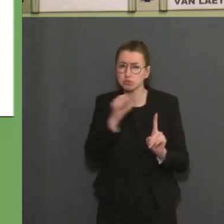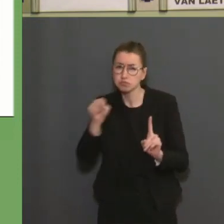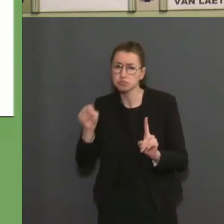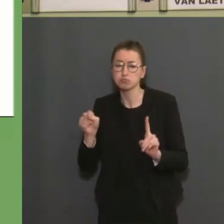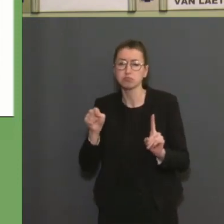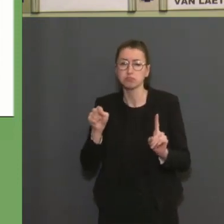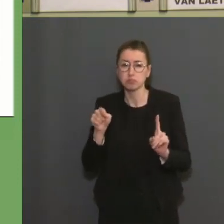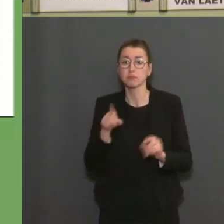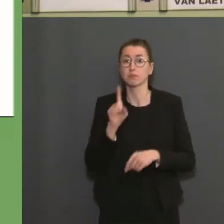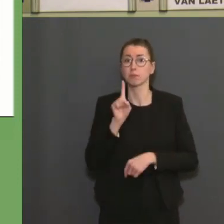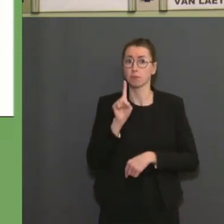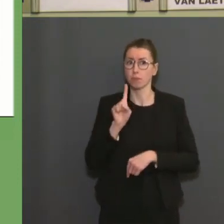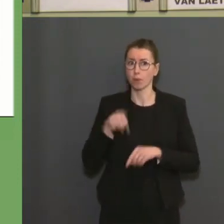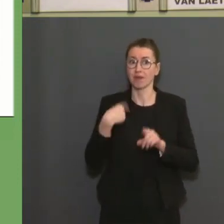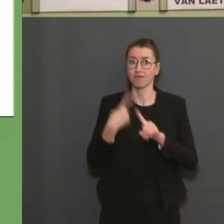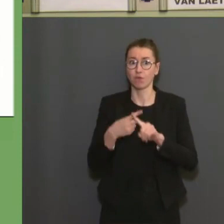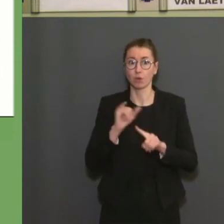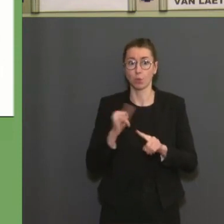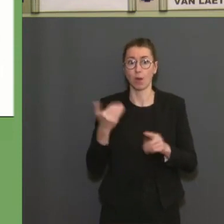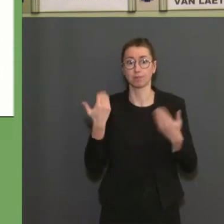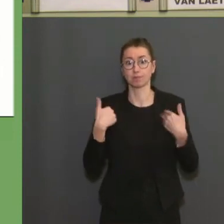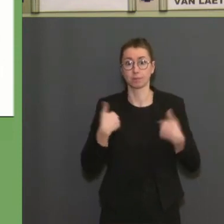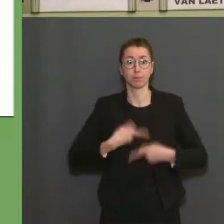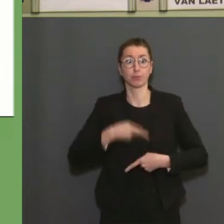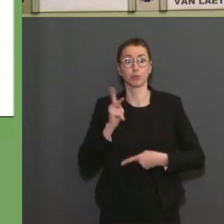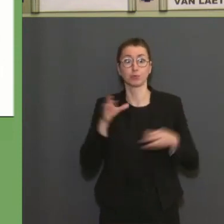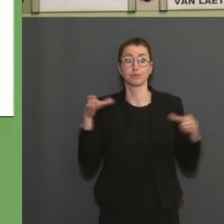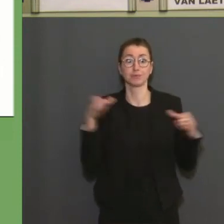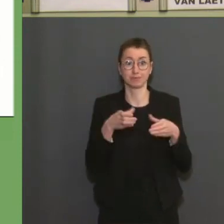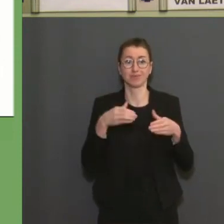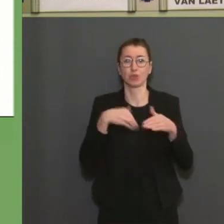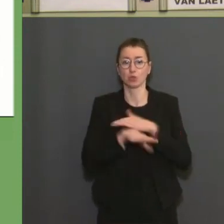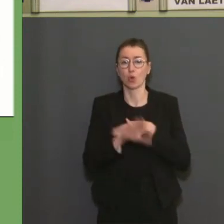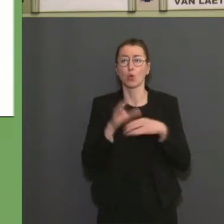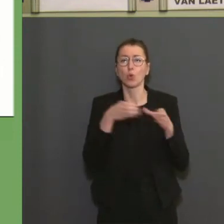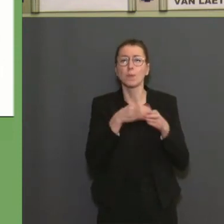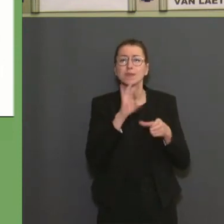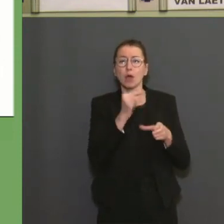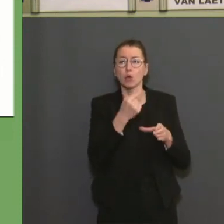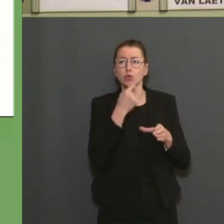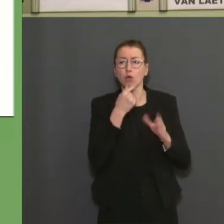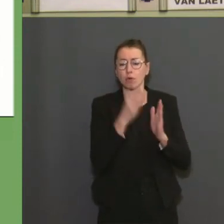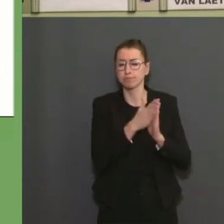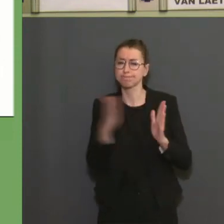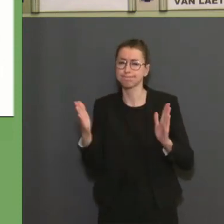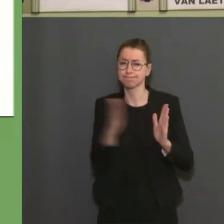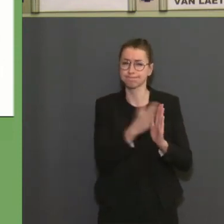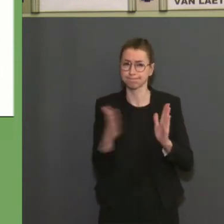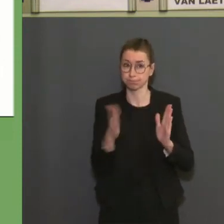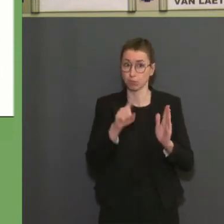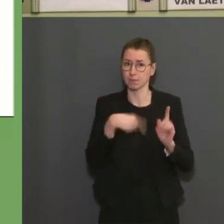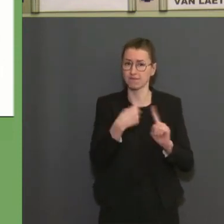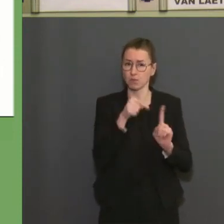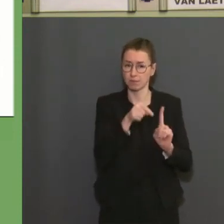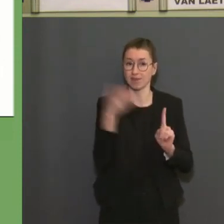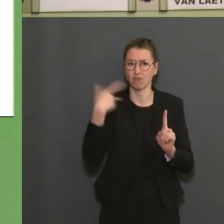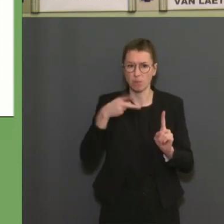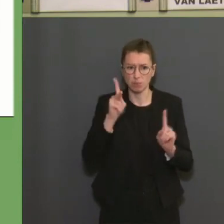le nombre est le plus élevé sont les personnes de 40 ans et pas les personnes dans la vingtaine.